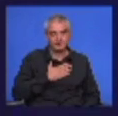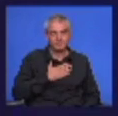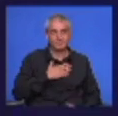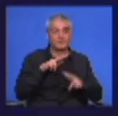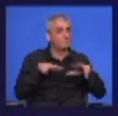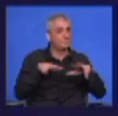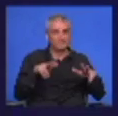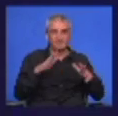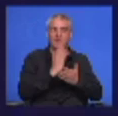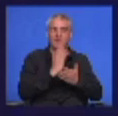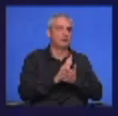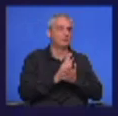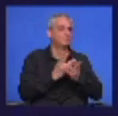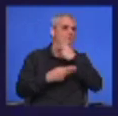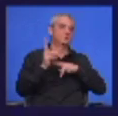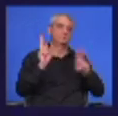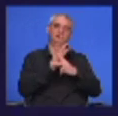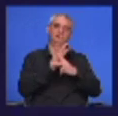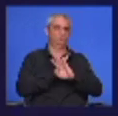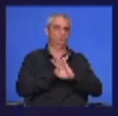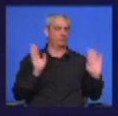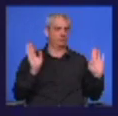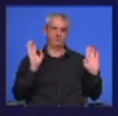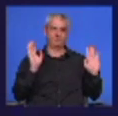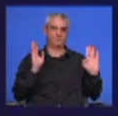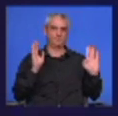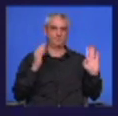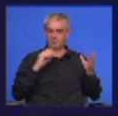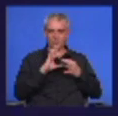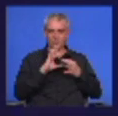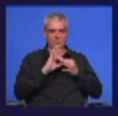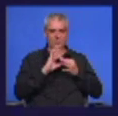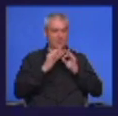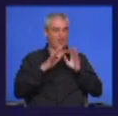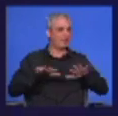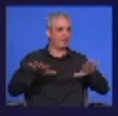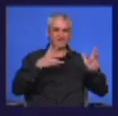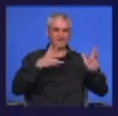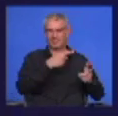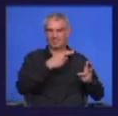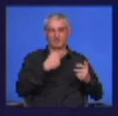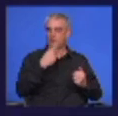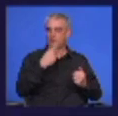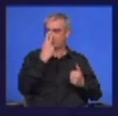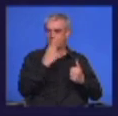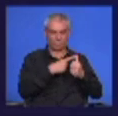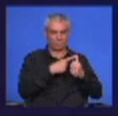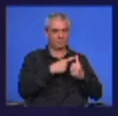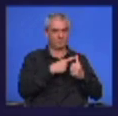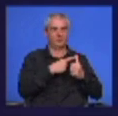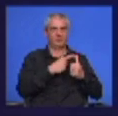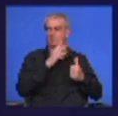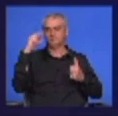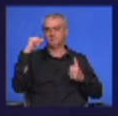כבר על חזור. אני מחובר לרשתות החברתיות, אני רואה את ההתבטאויות מימין, אני רואה